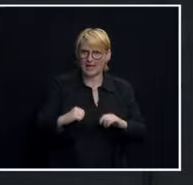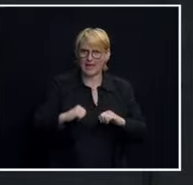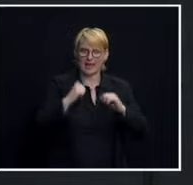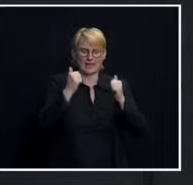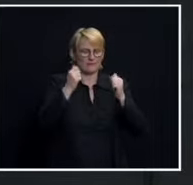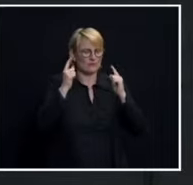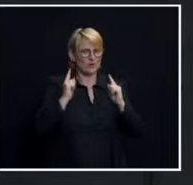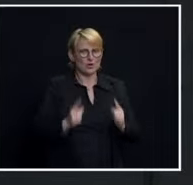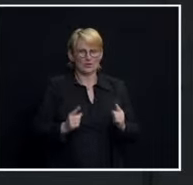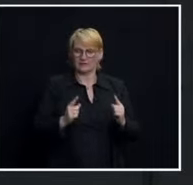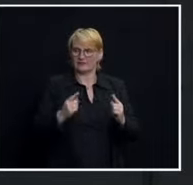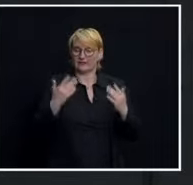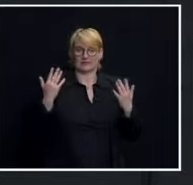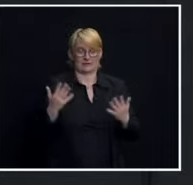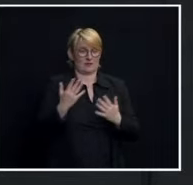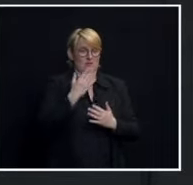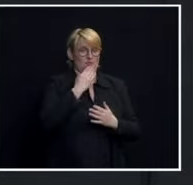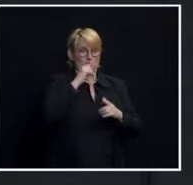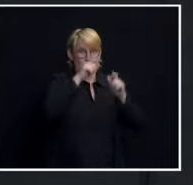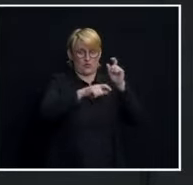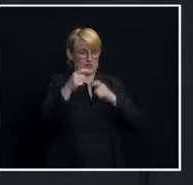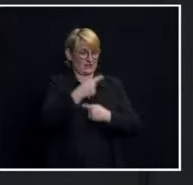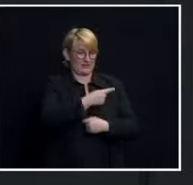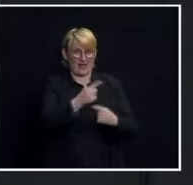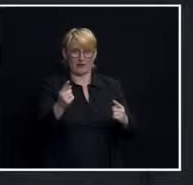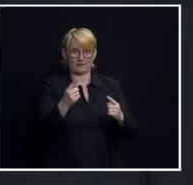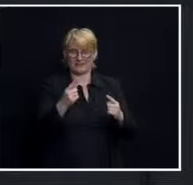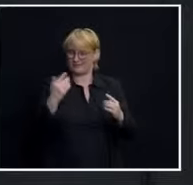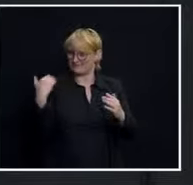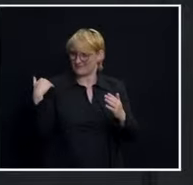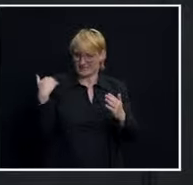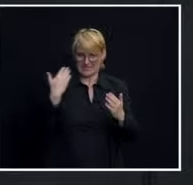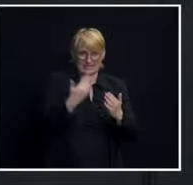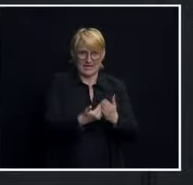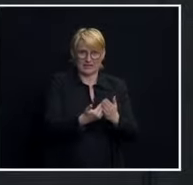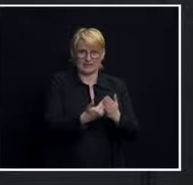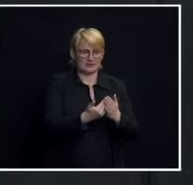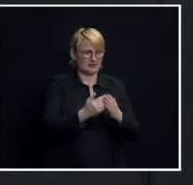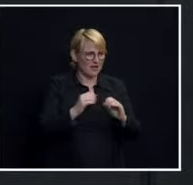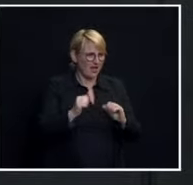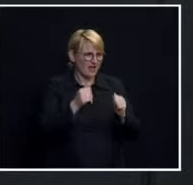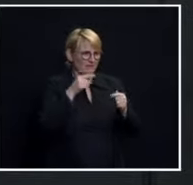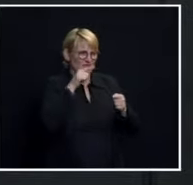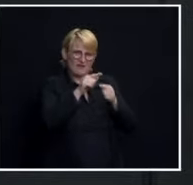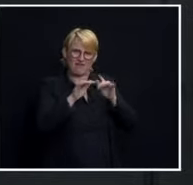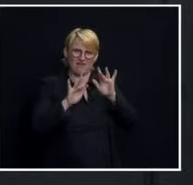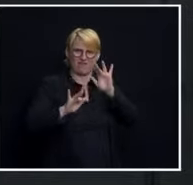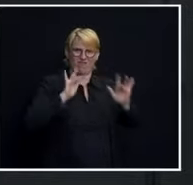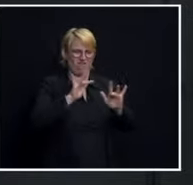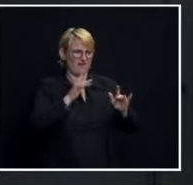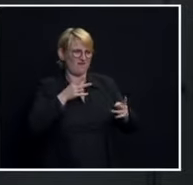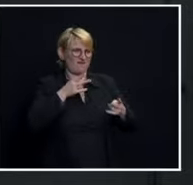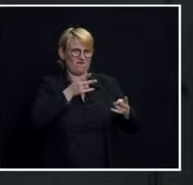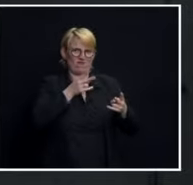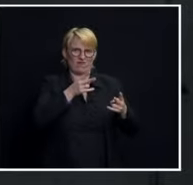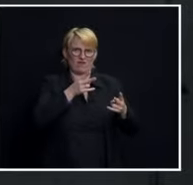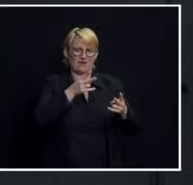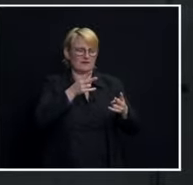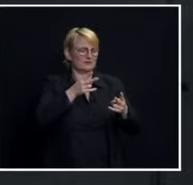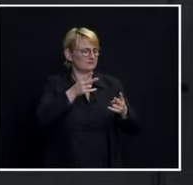mussten, was Jüdinnen und Juden seit dem 7. Oktober erleben müssen, ist eben